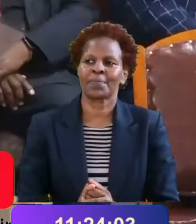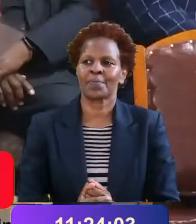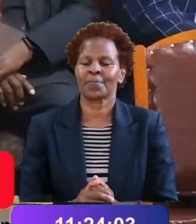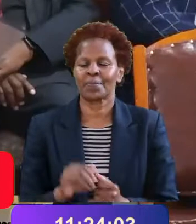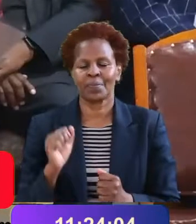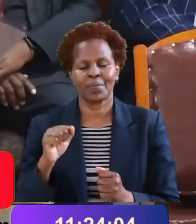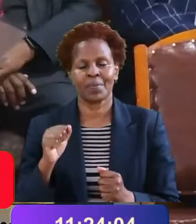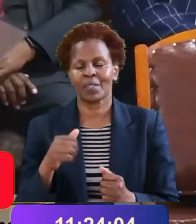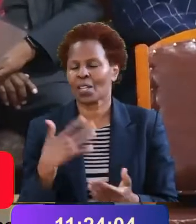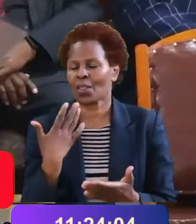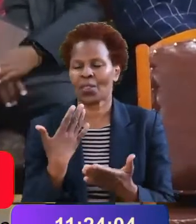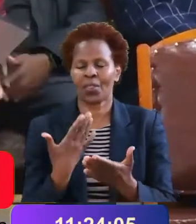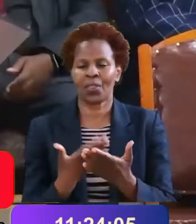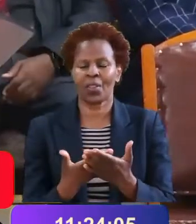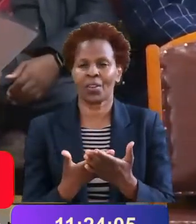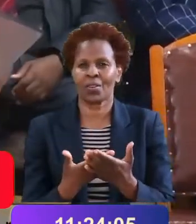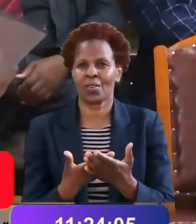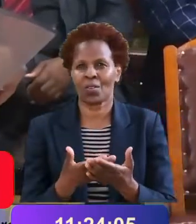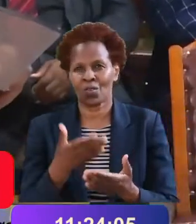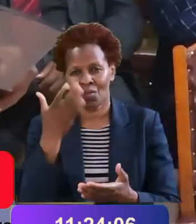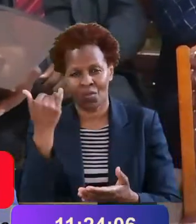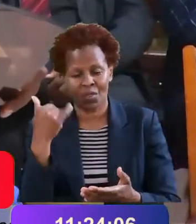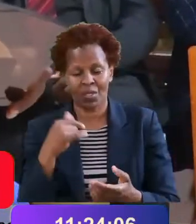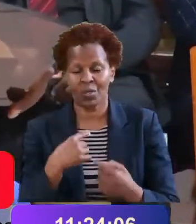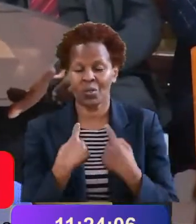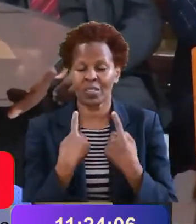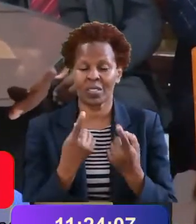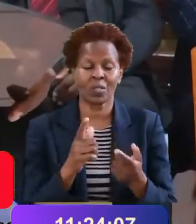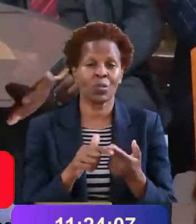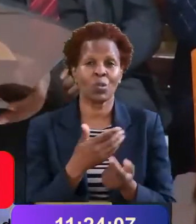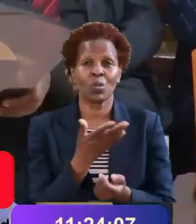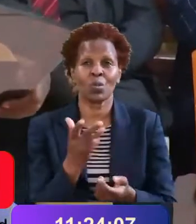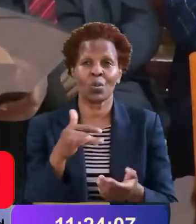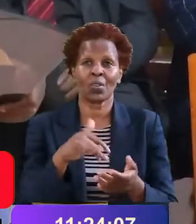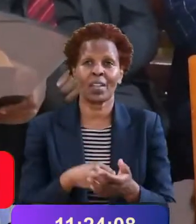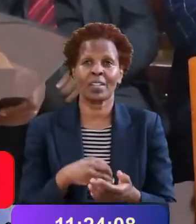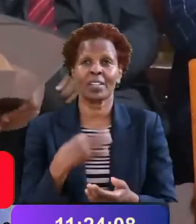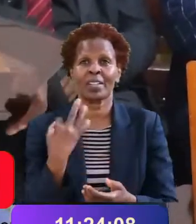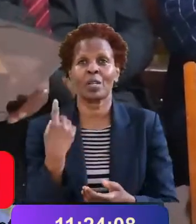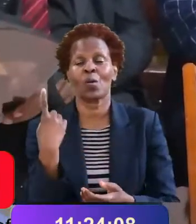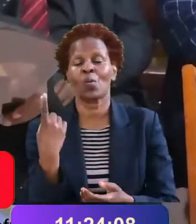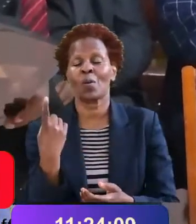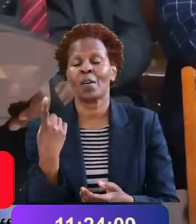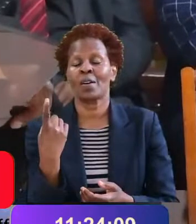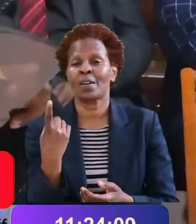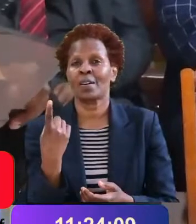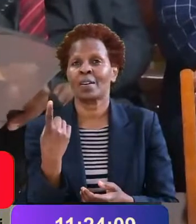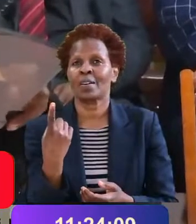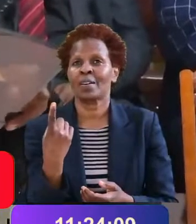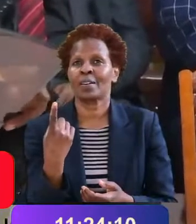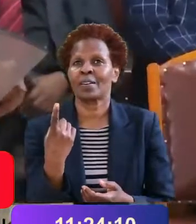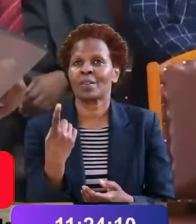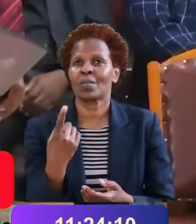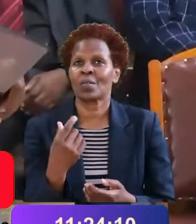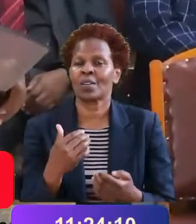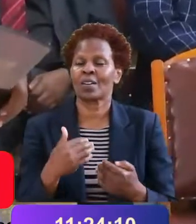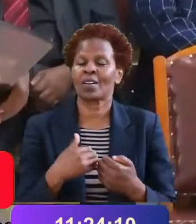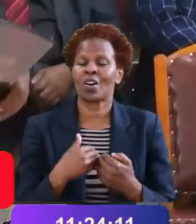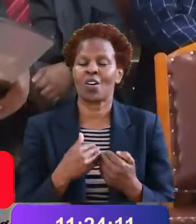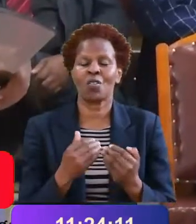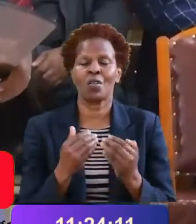Yes, ni asanti. Tumesahau pia kuwatangazia ya kwamba 31st kama kawaida, tuko na mkesha